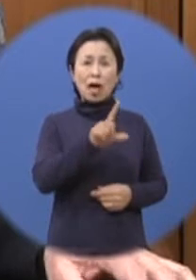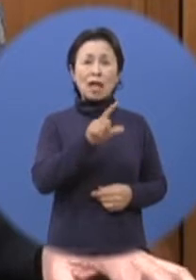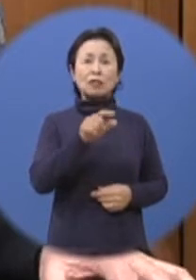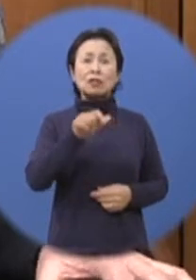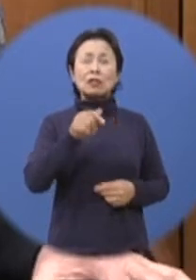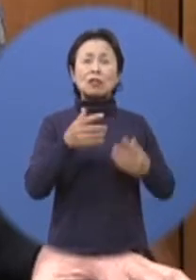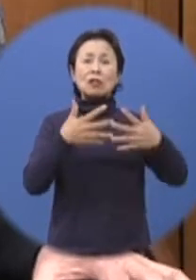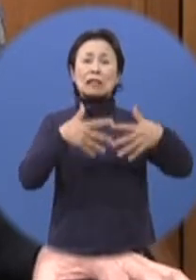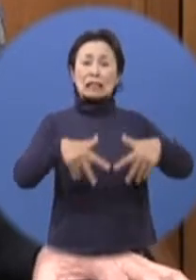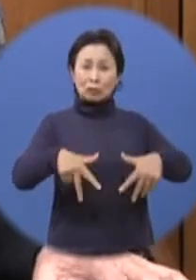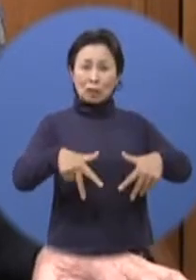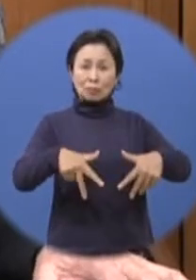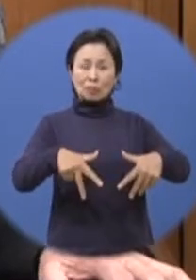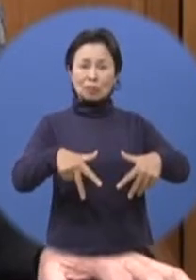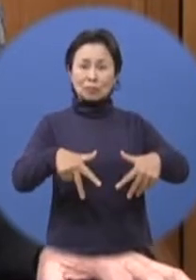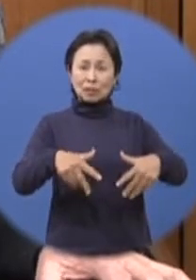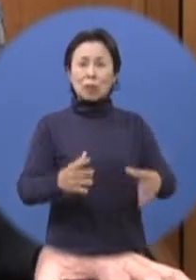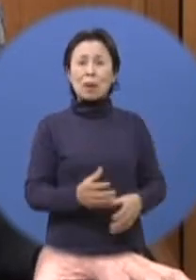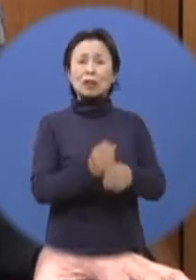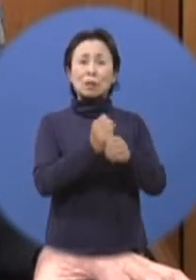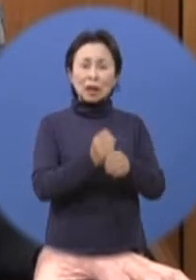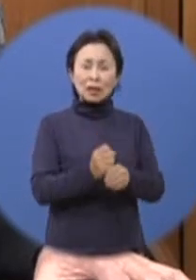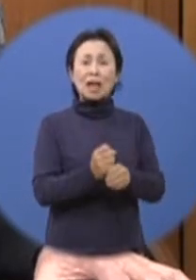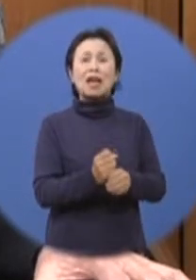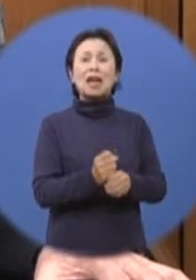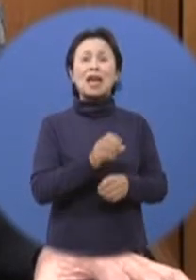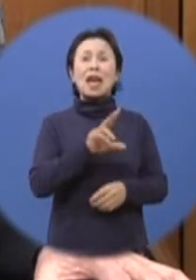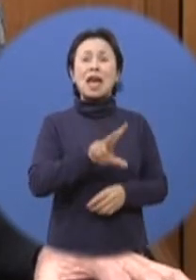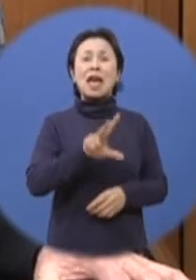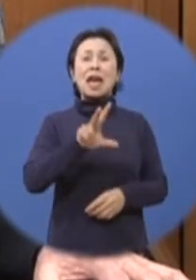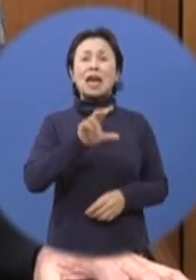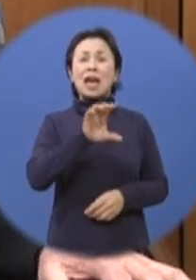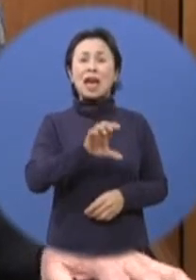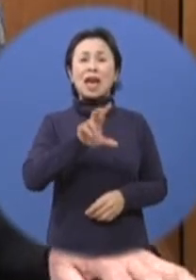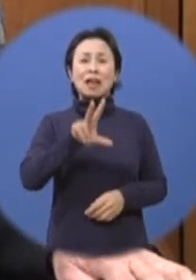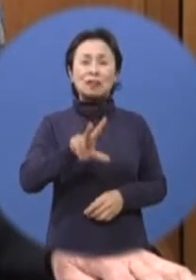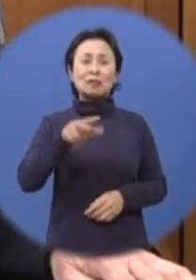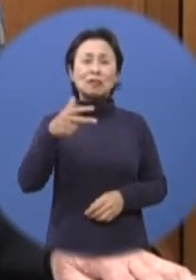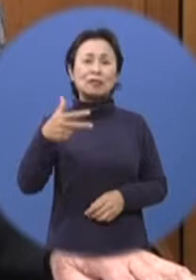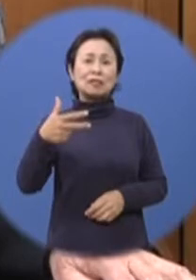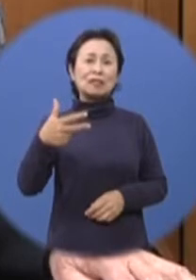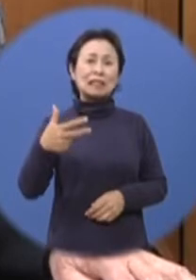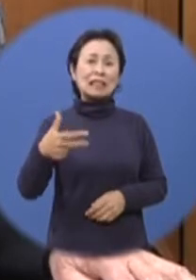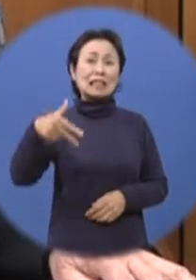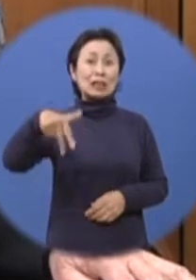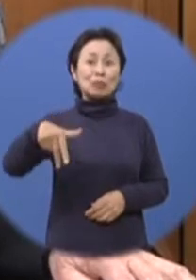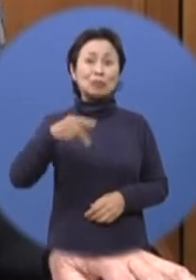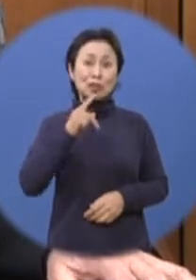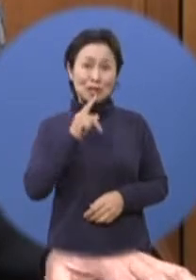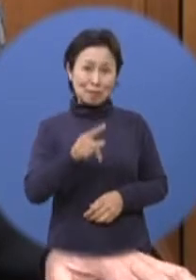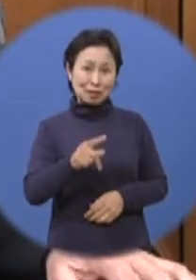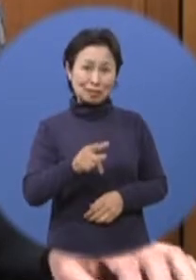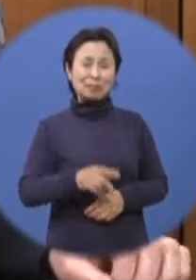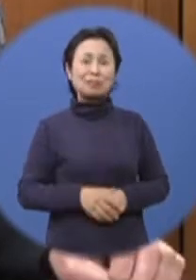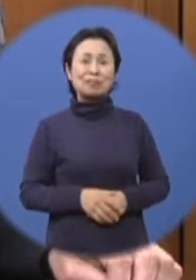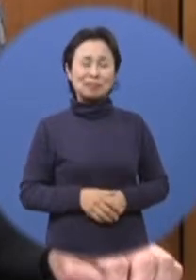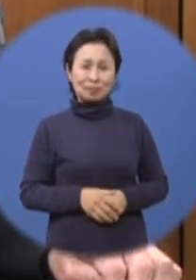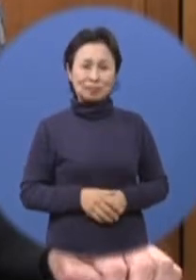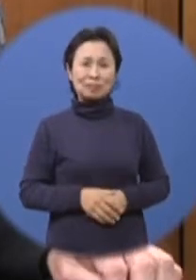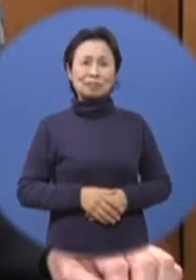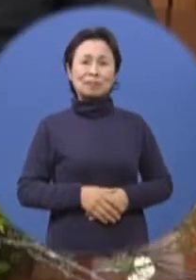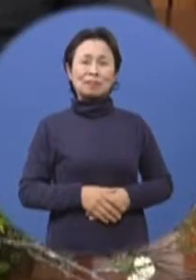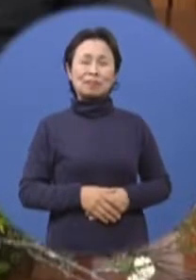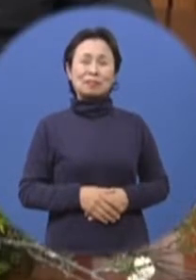シスということなんですがそれは頭の会社は採卵養鶏のあの機械器具を専門にやってるんですはぁ